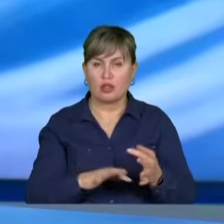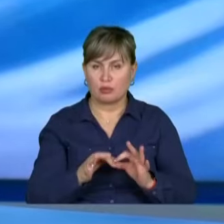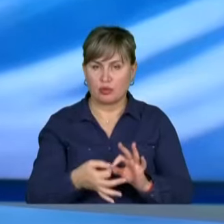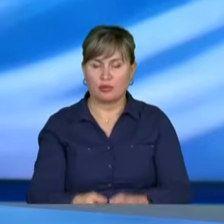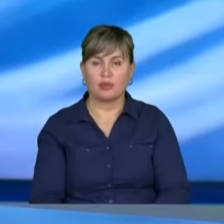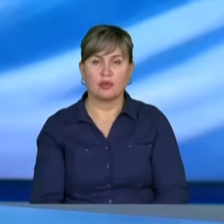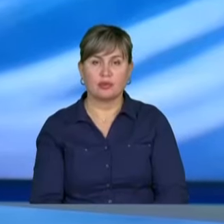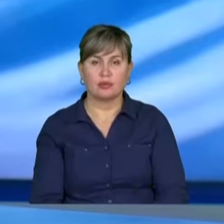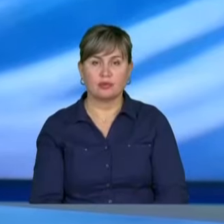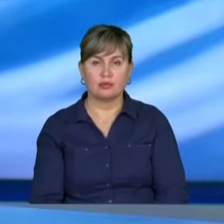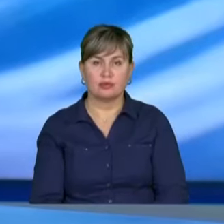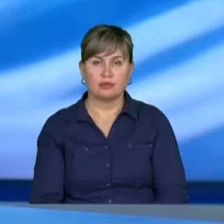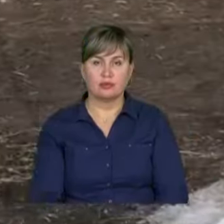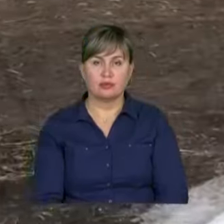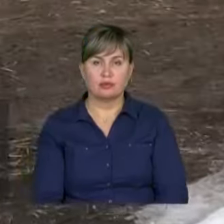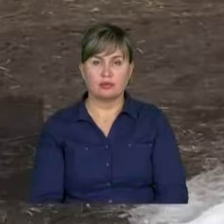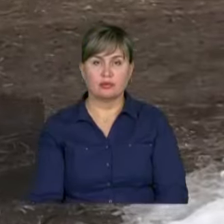Диаса Махамбетова.